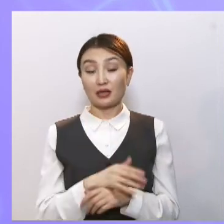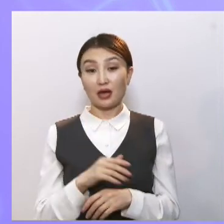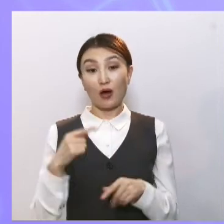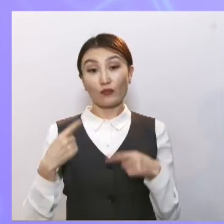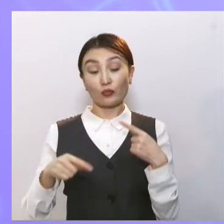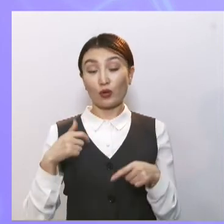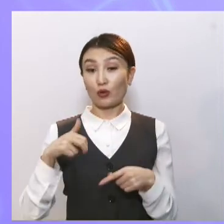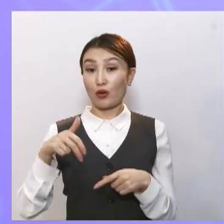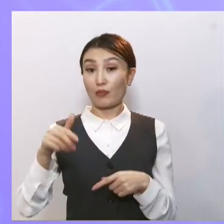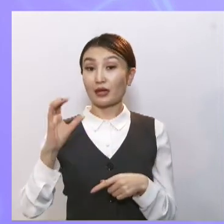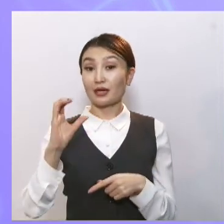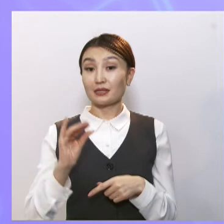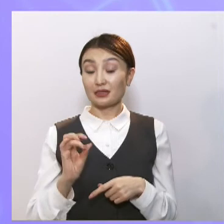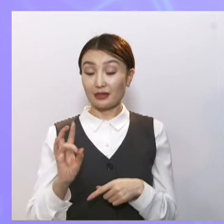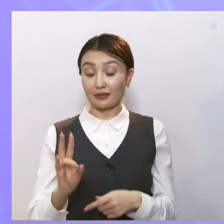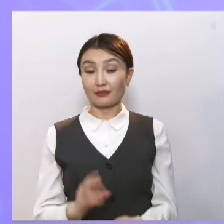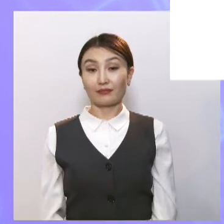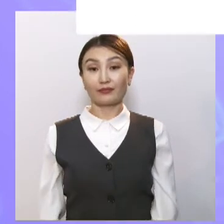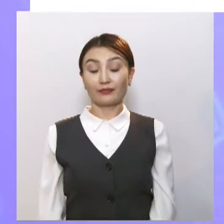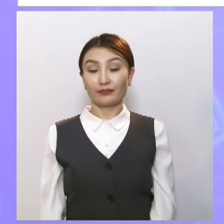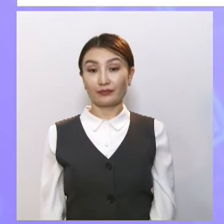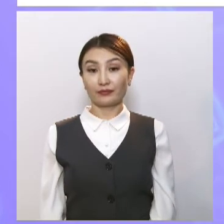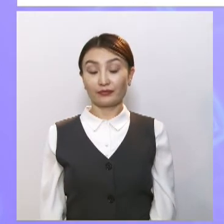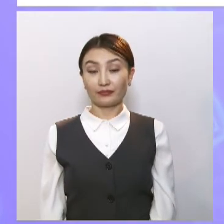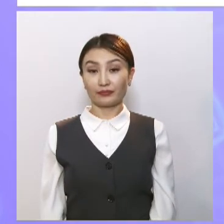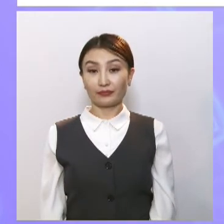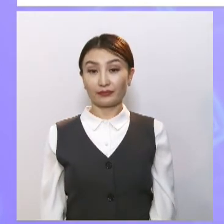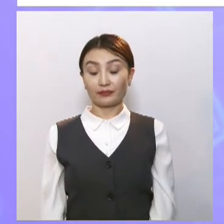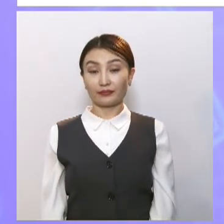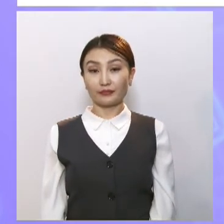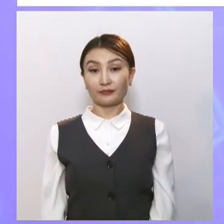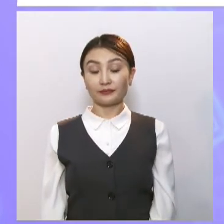футболға барасын деп сұрайбыз.